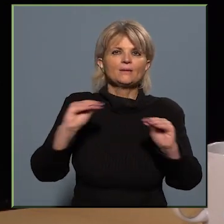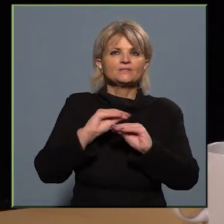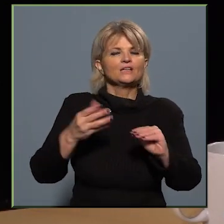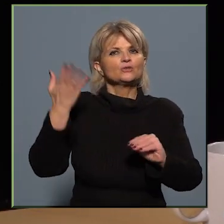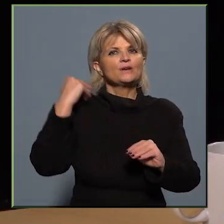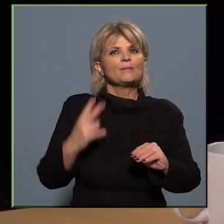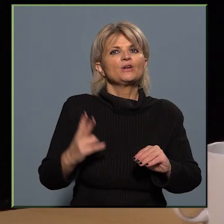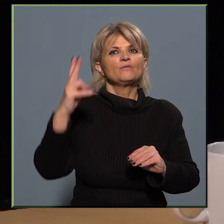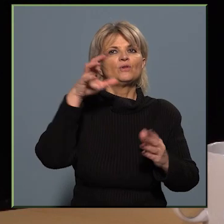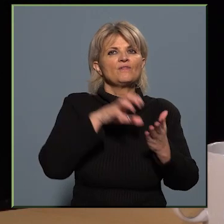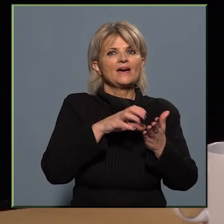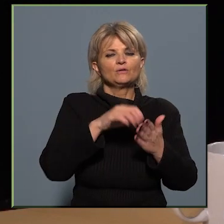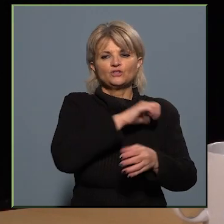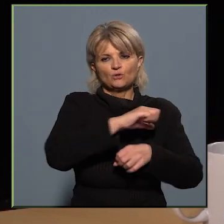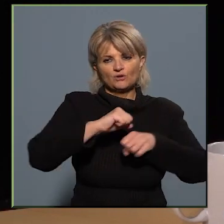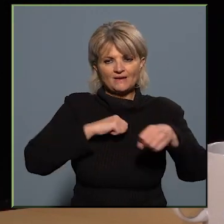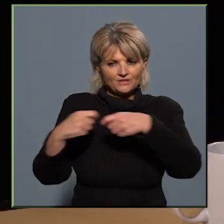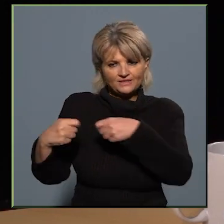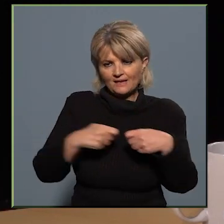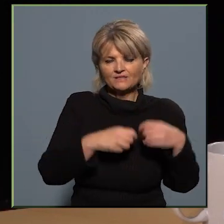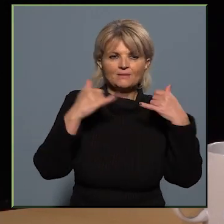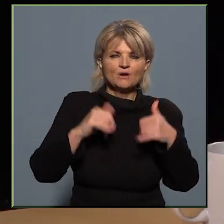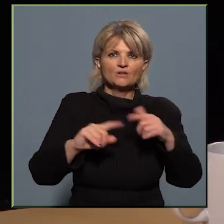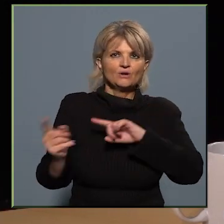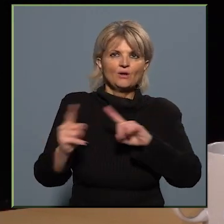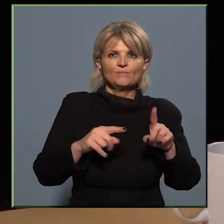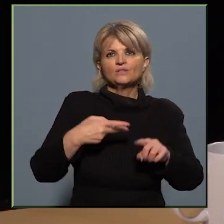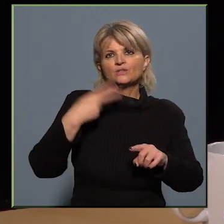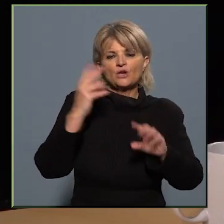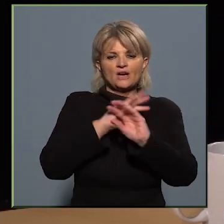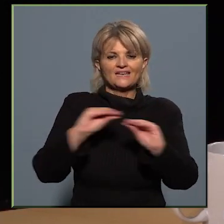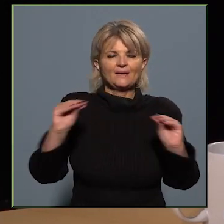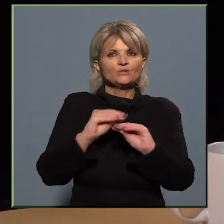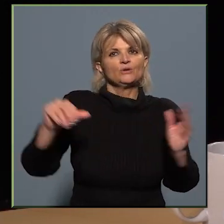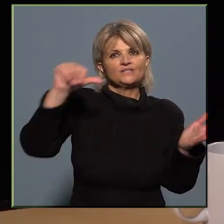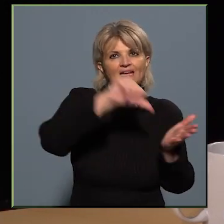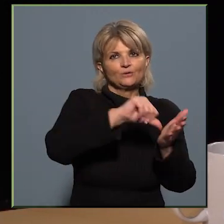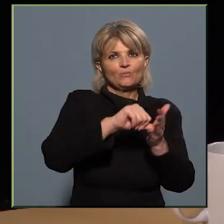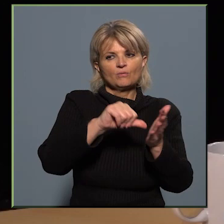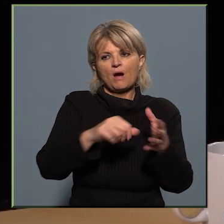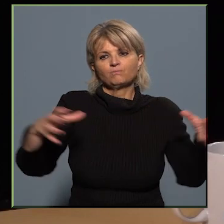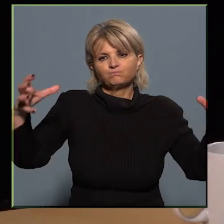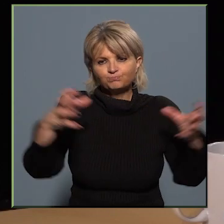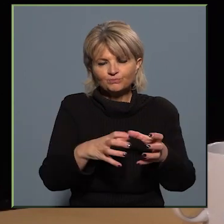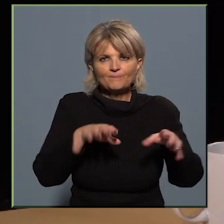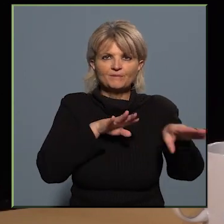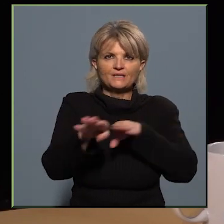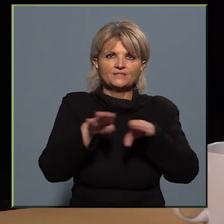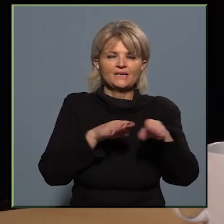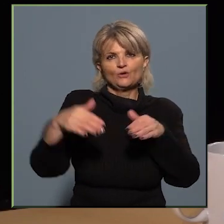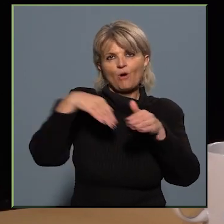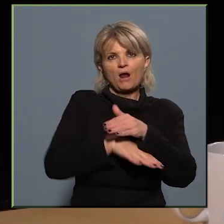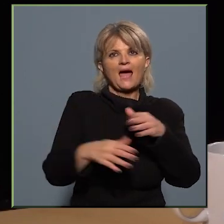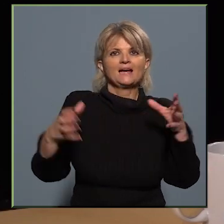fővárosi önkormányzat szervezte, ma már különböző szakképző centrumokba rendeződve minisztériumokhoz tartoznak